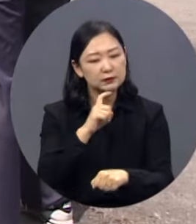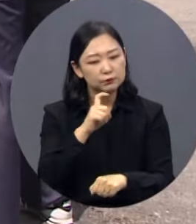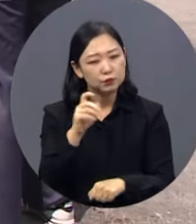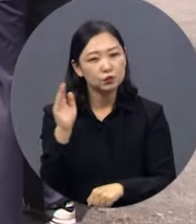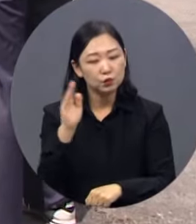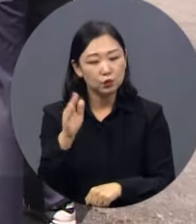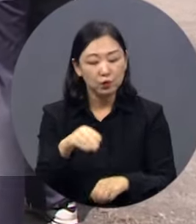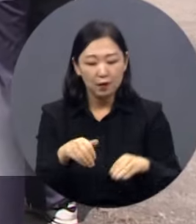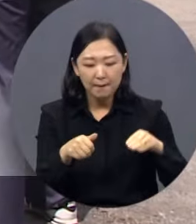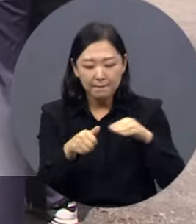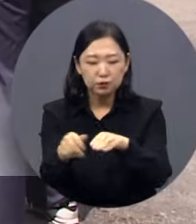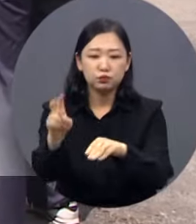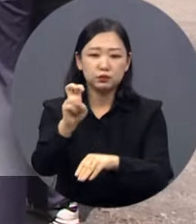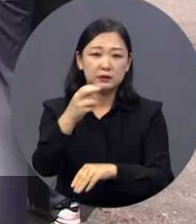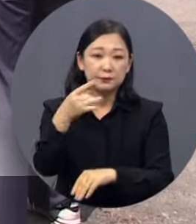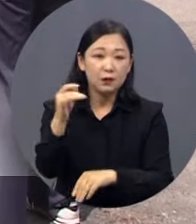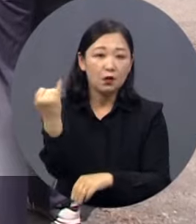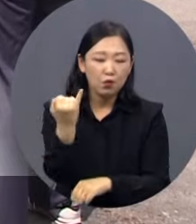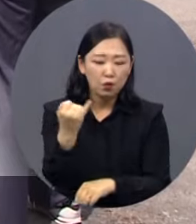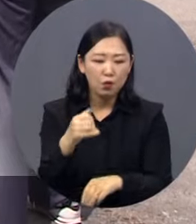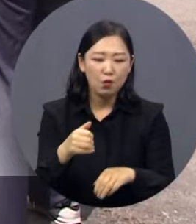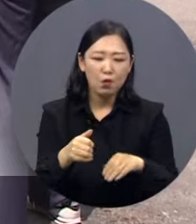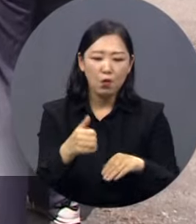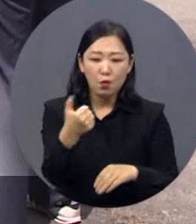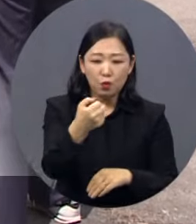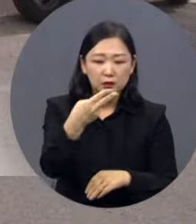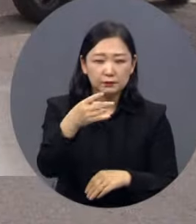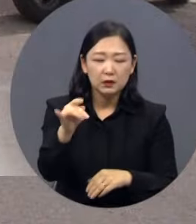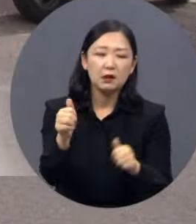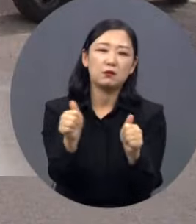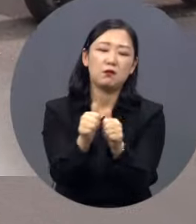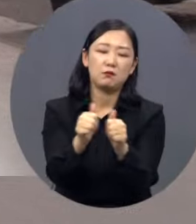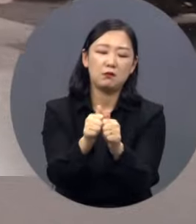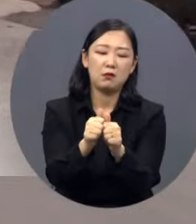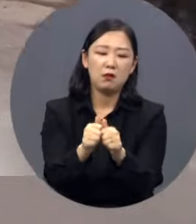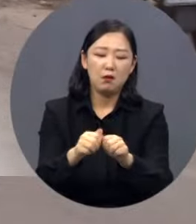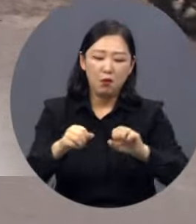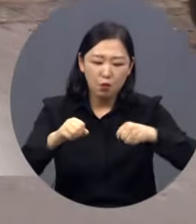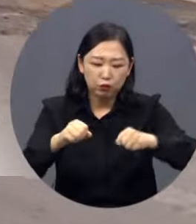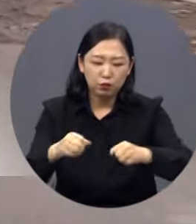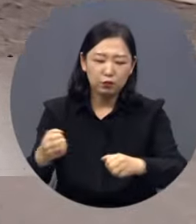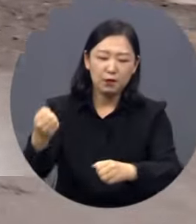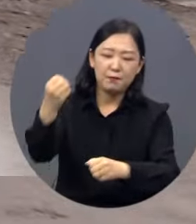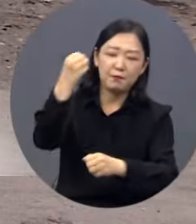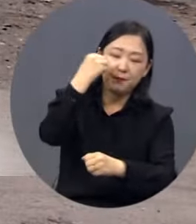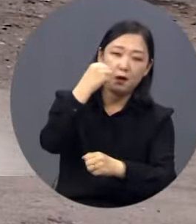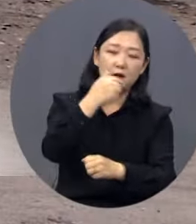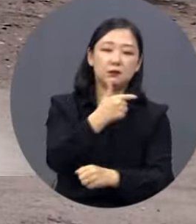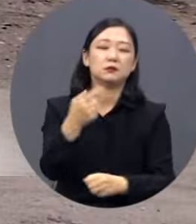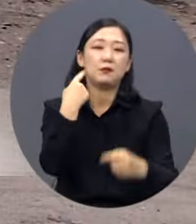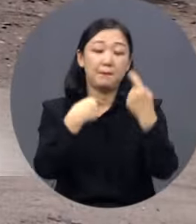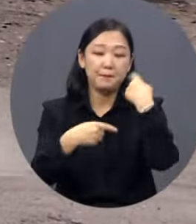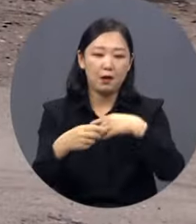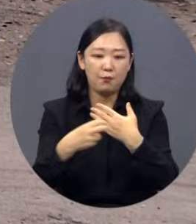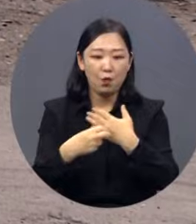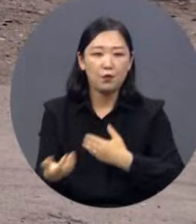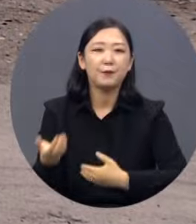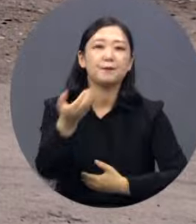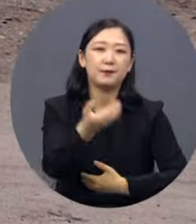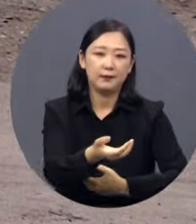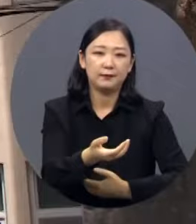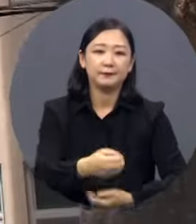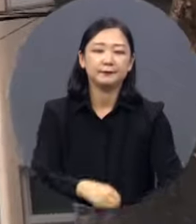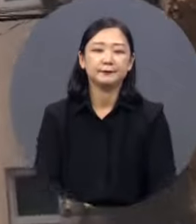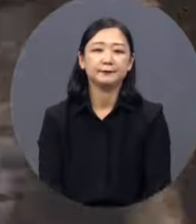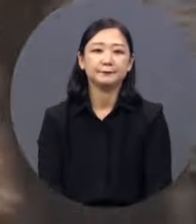차량에 치인 20대 여성은 물론 50대 남성이 2차 충격으로 날아온 오토바이에 맞아 크게 다쳐 병원으로 옮겨졌습니다